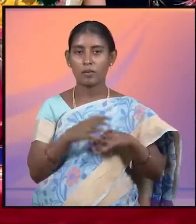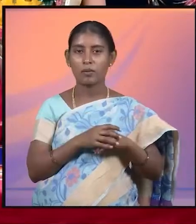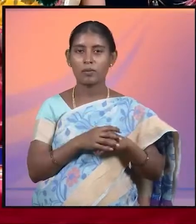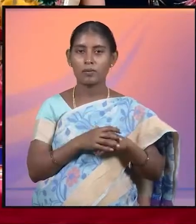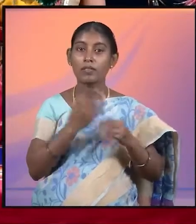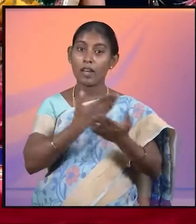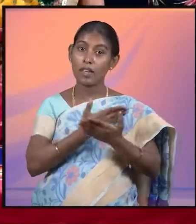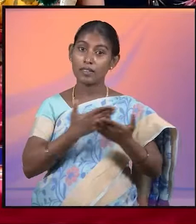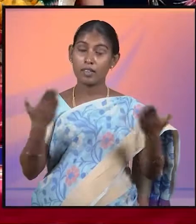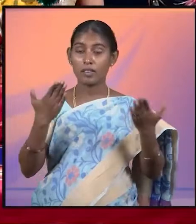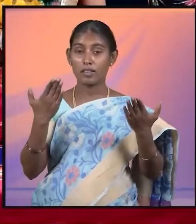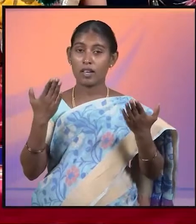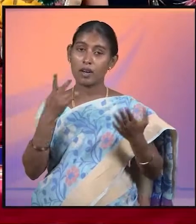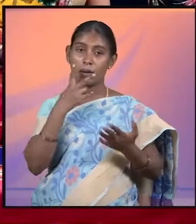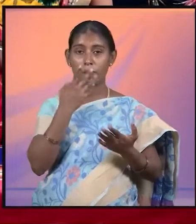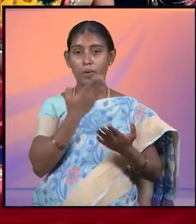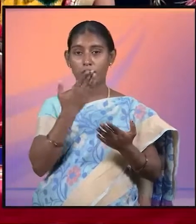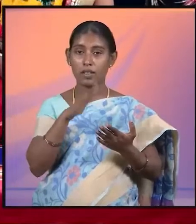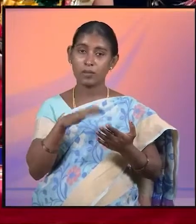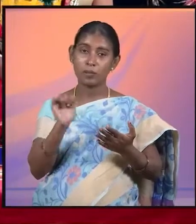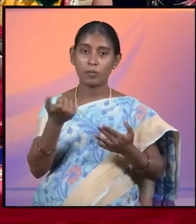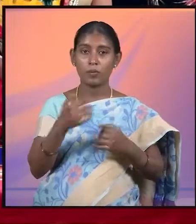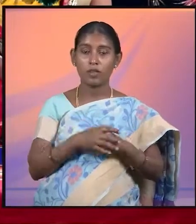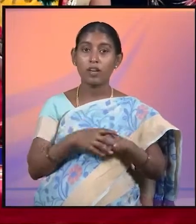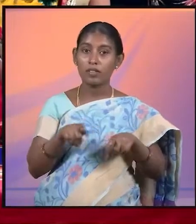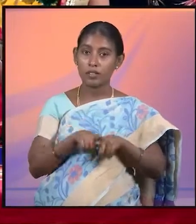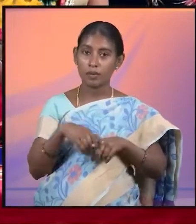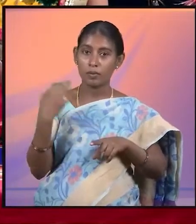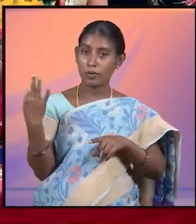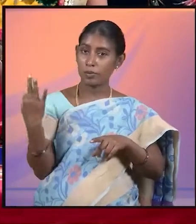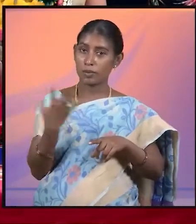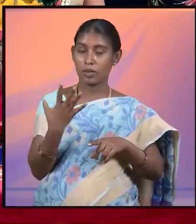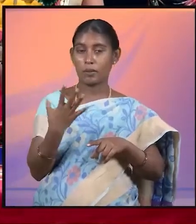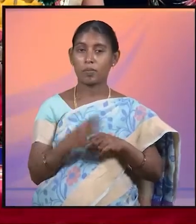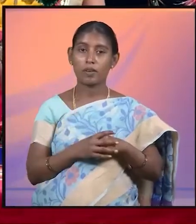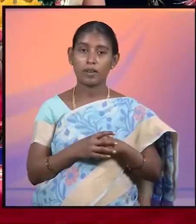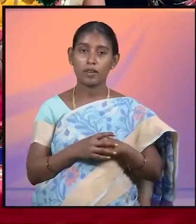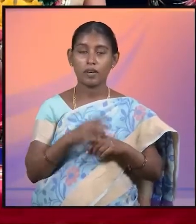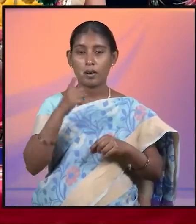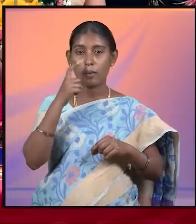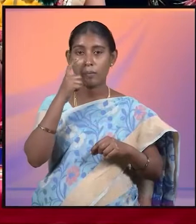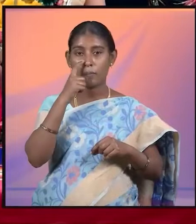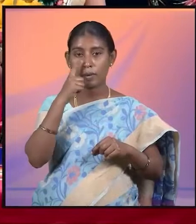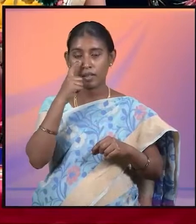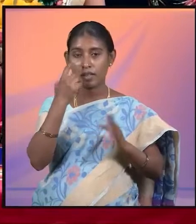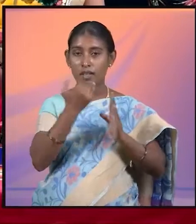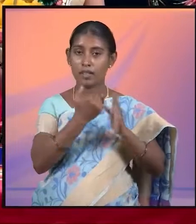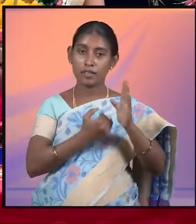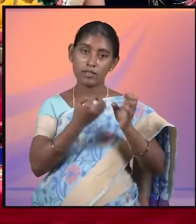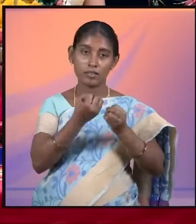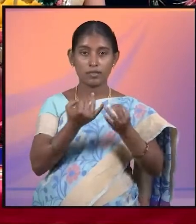வரும். செய்தித்தாள கூட நான் படிச்சிருக்கேன். இப்படி எல்லாம் சிறப்பான பெண்கள் இருந்தாங்க. இவங்களை